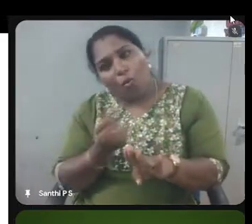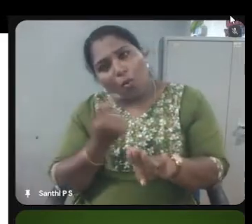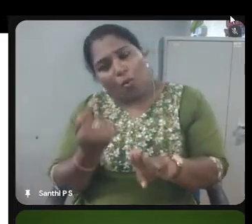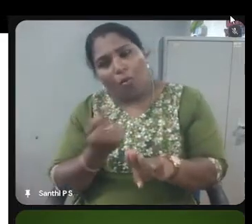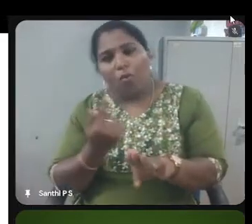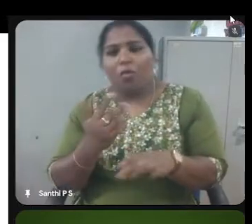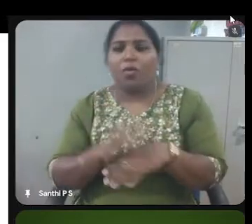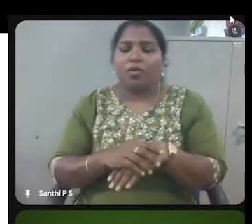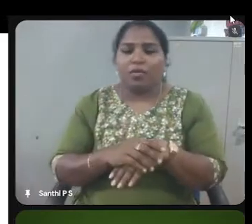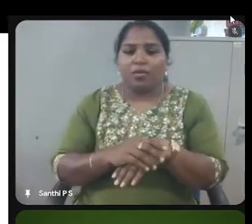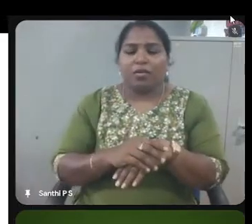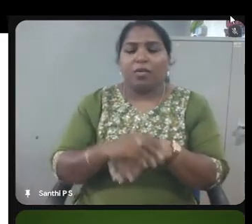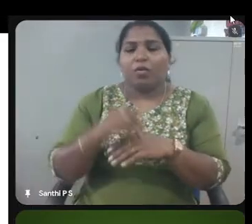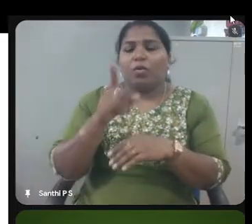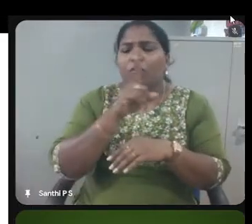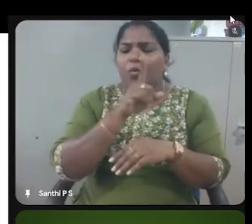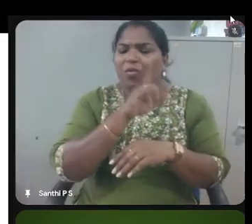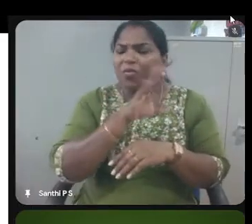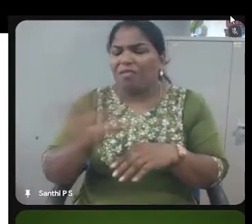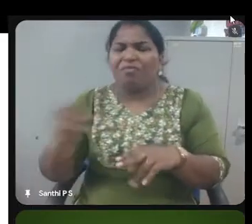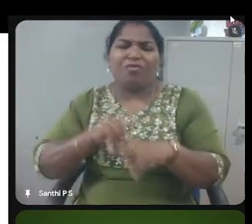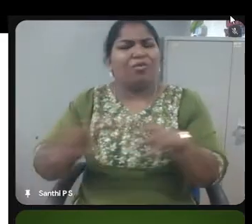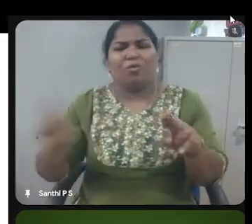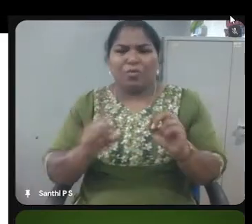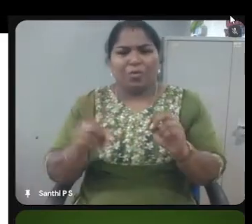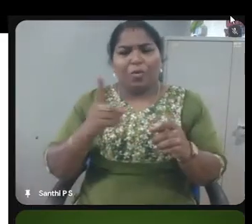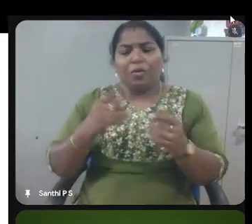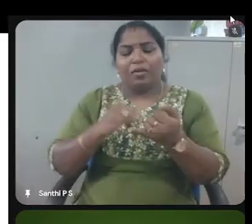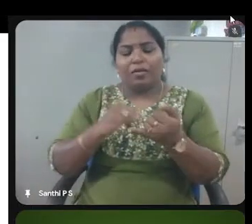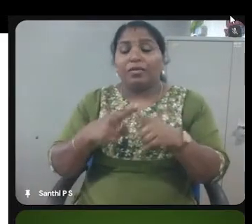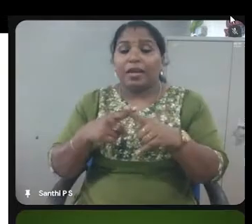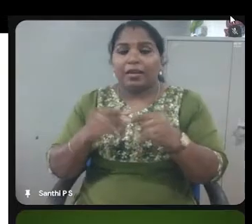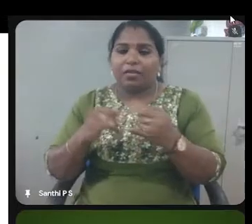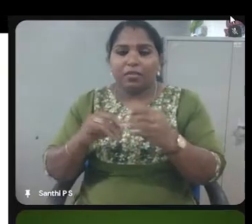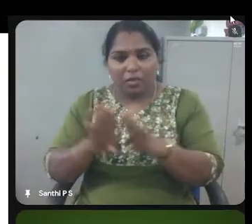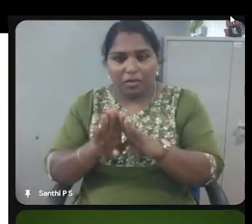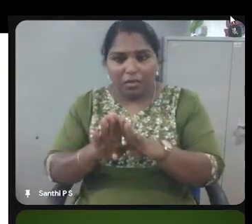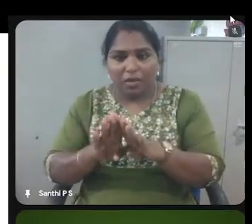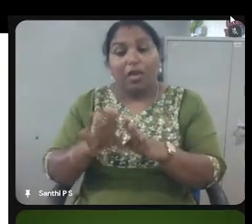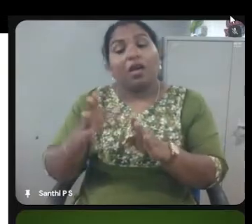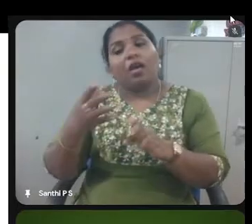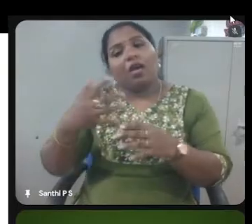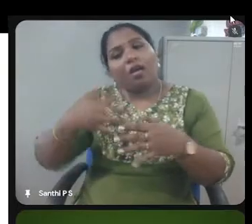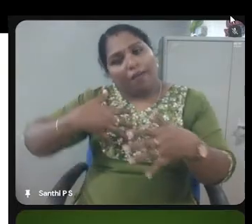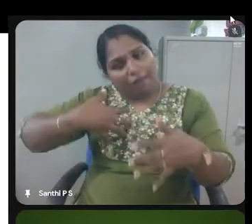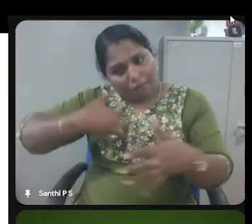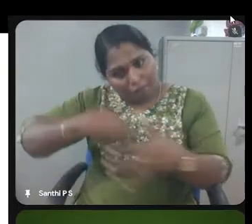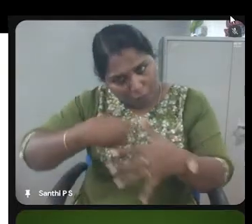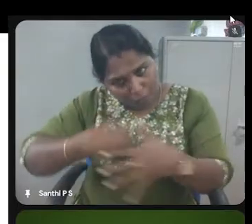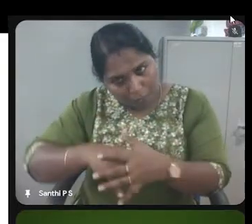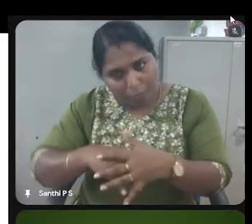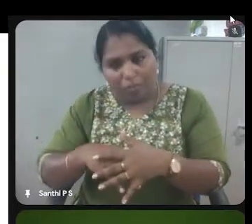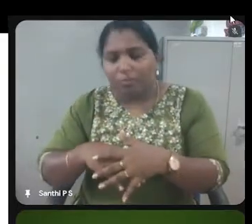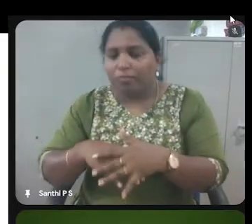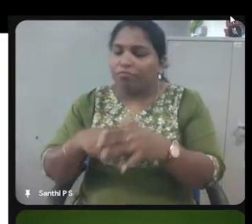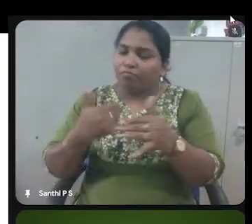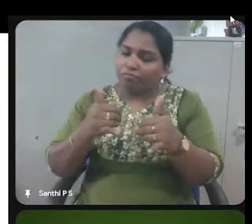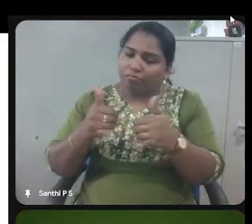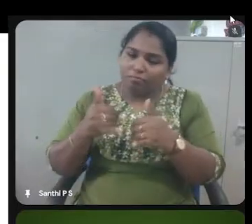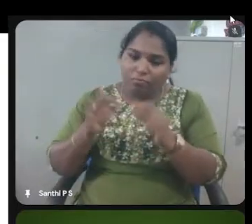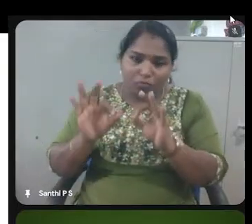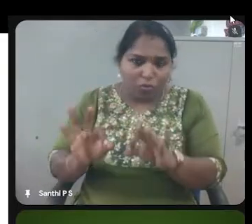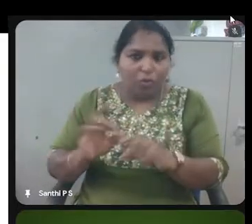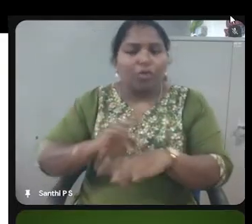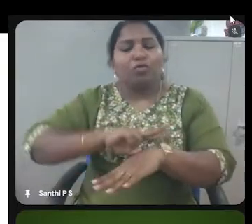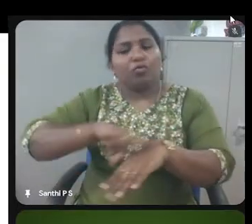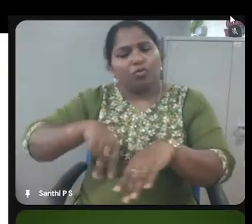വീക്കിലി എല്ലാ ദിവസവും കൊടുക്കുക അങ്ങനെയൊന്നും ഇല്ല. പക്ഷെ എന്താന്ന് വെച്ചിട്ടുണ്ടെങ്കിൽ അവന് ഫുട്ബോൾ നന്നായി കളിക്കും. സൺഡേ സാറ്റർഡേ നന്നായിട്ട് ഫുട്ബോൾ ഒരു 2 hours എല്ലാം